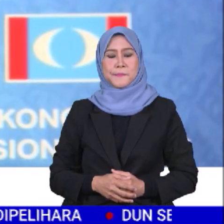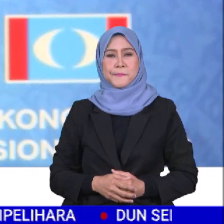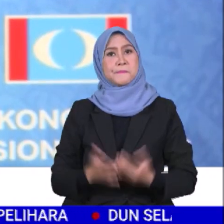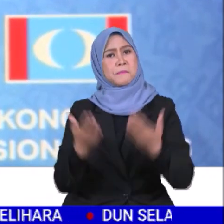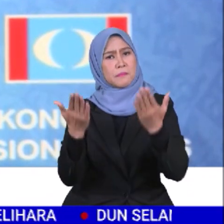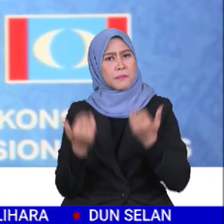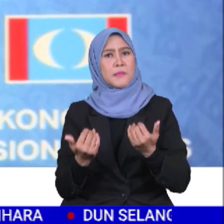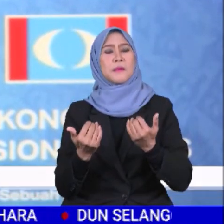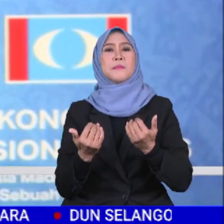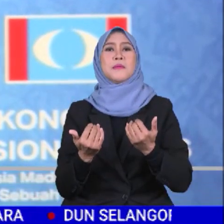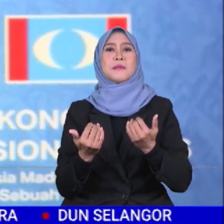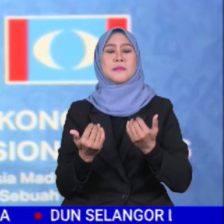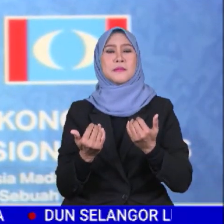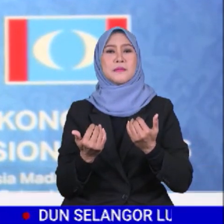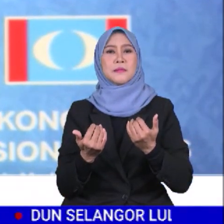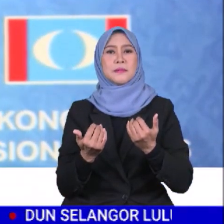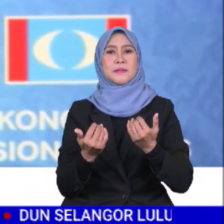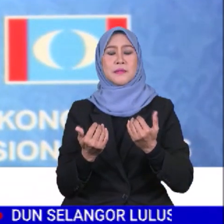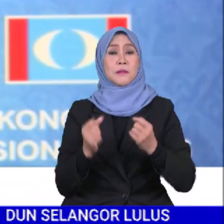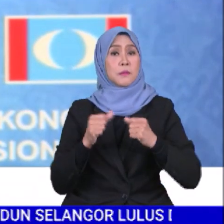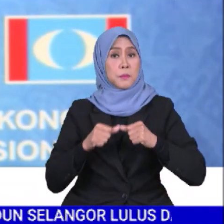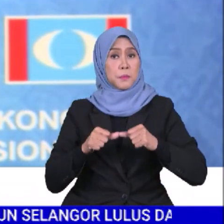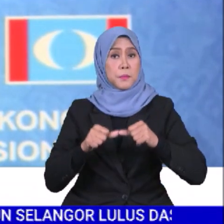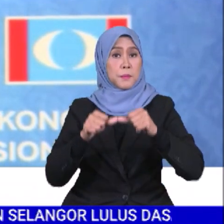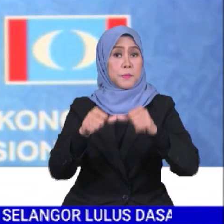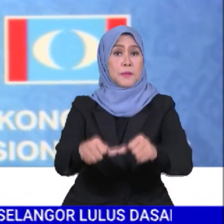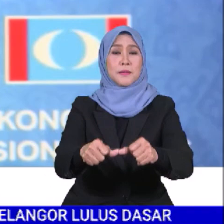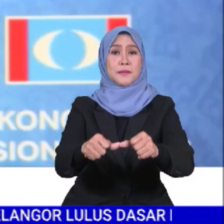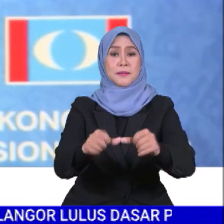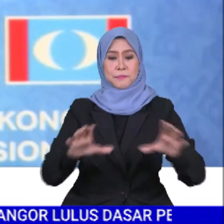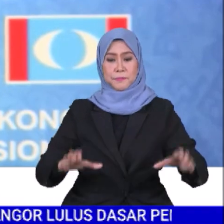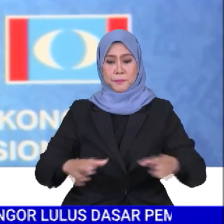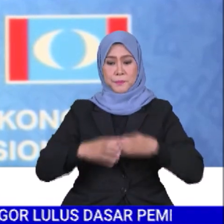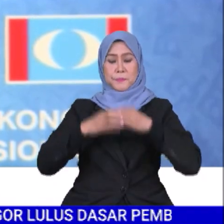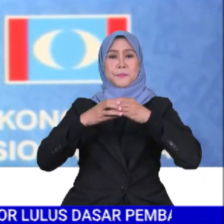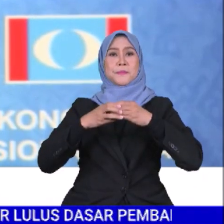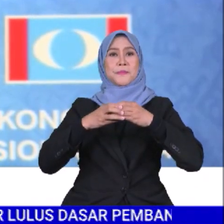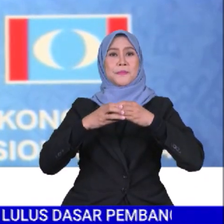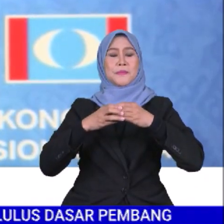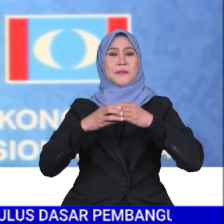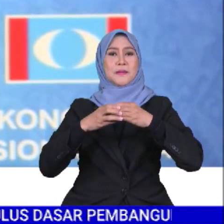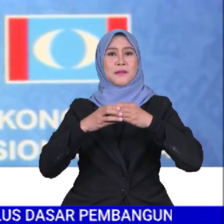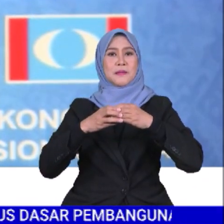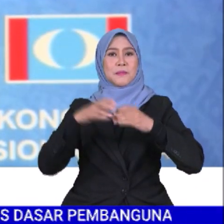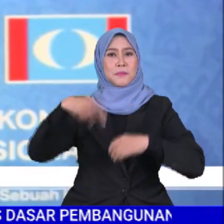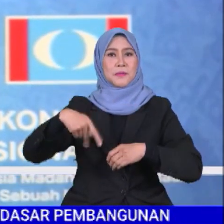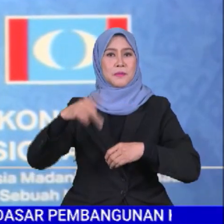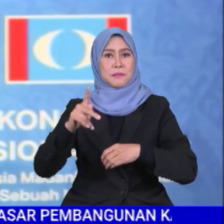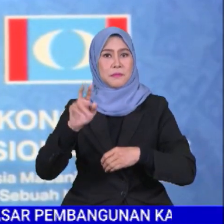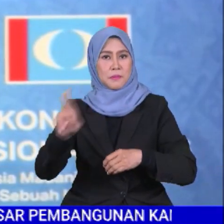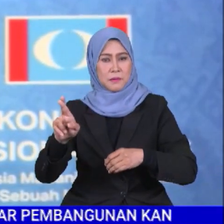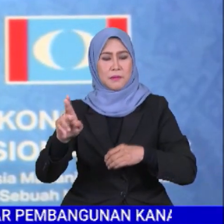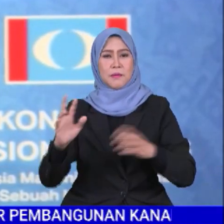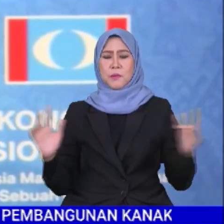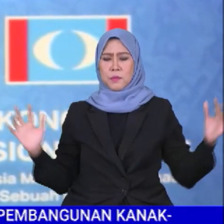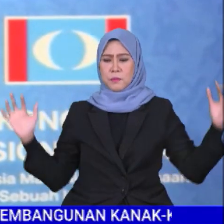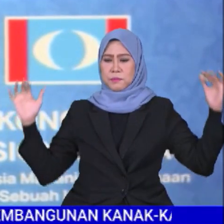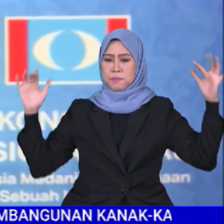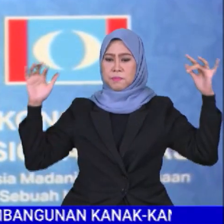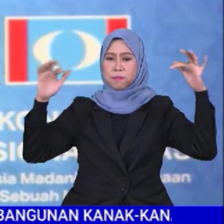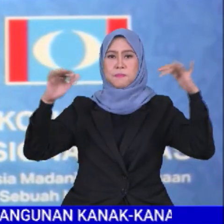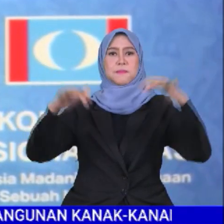Marilah kita terus perkukuhkan parti keadilan. Kita garap dan himpun